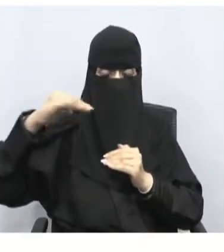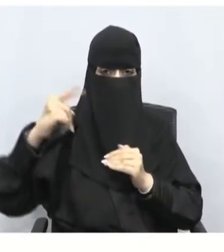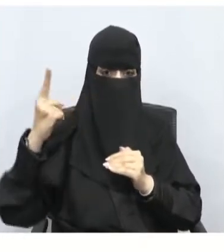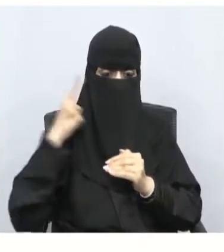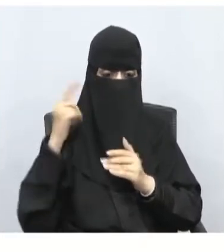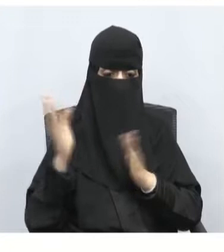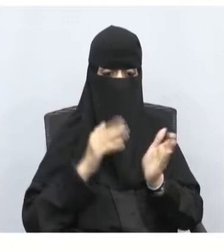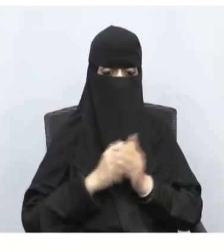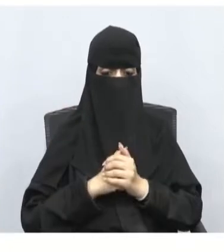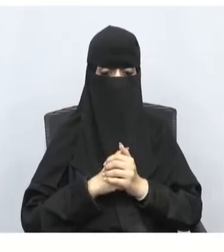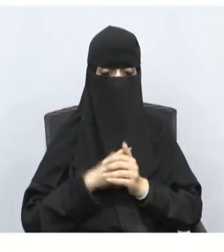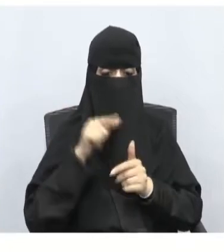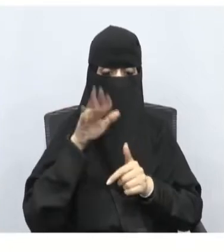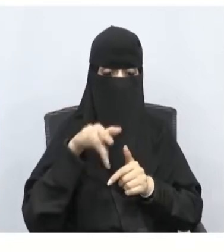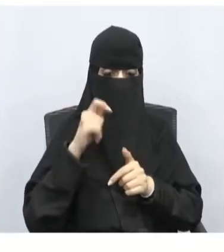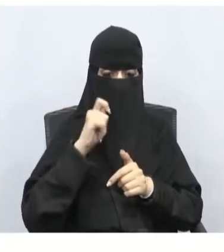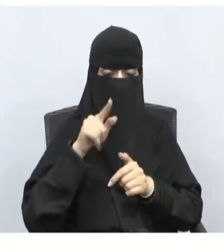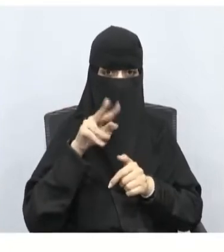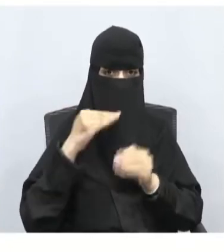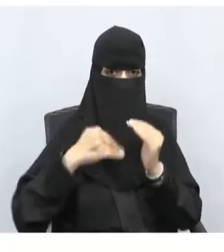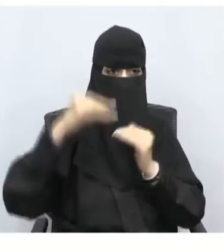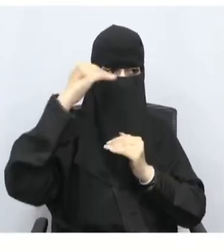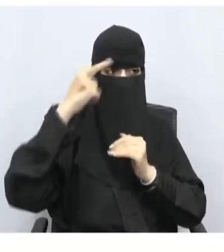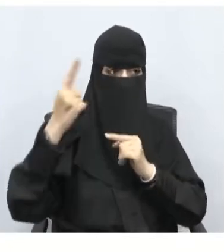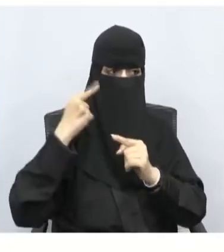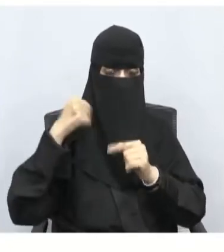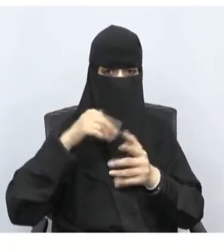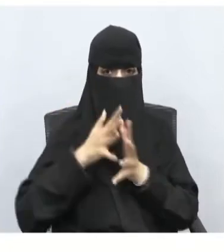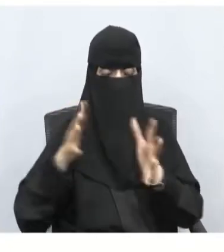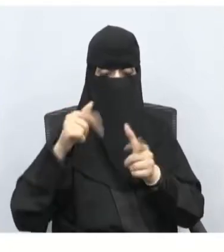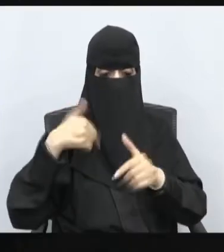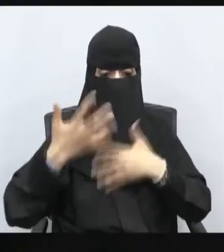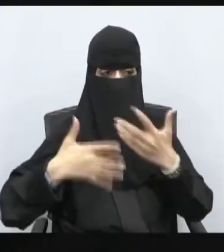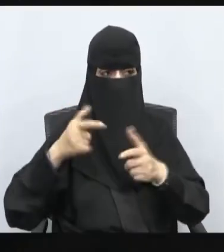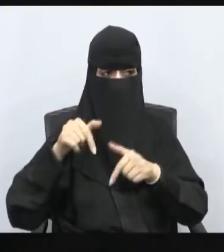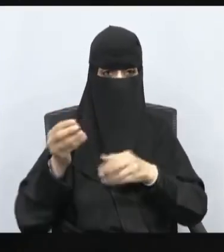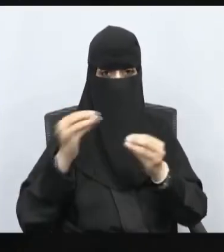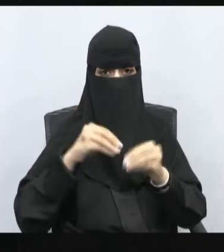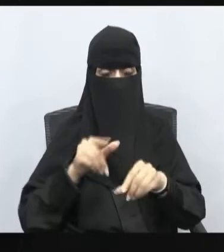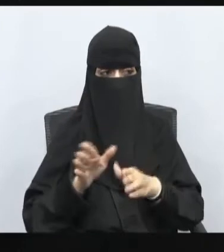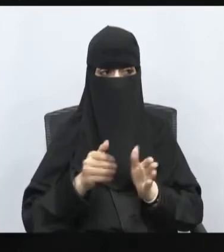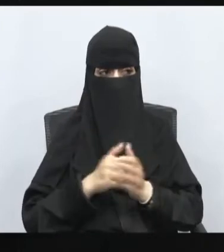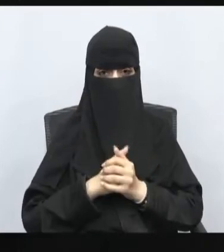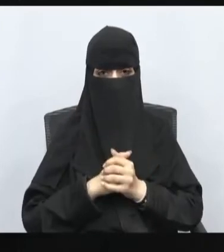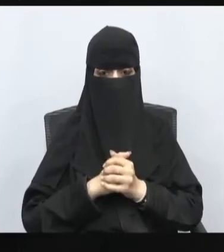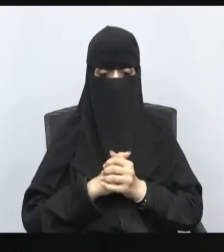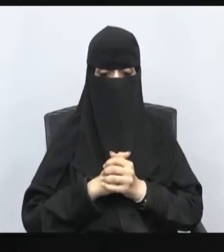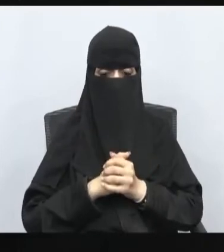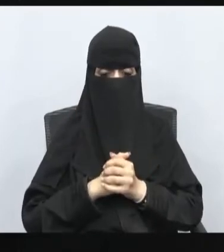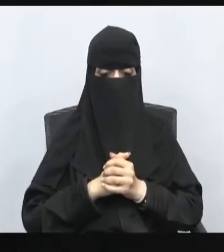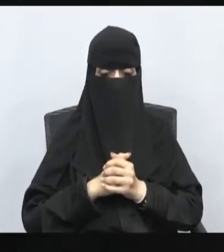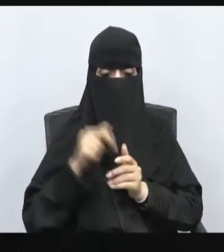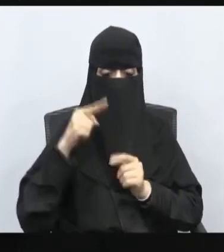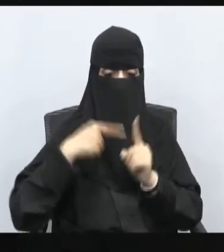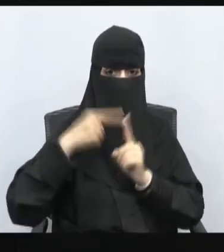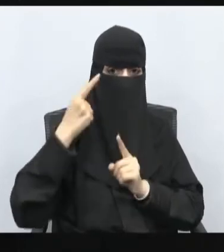إذن لدينا هذا الشكل، يعتمد علو الصوت على كمية الطاقة التي يحملها موجات الصوت.